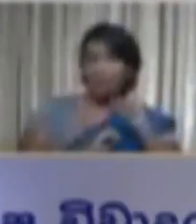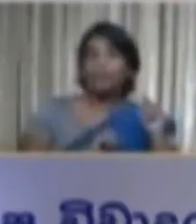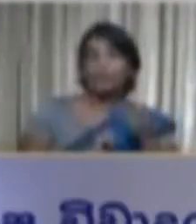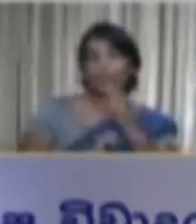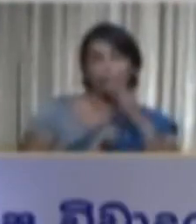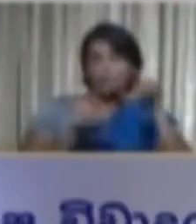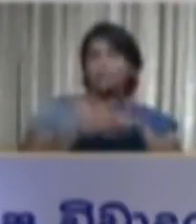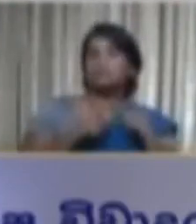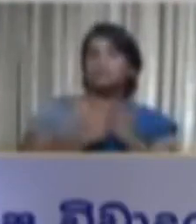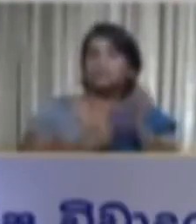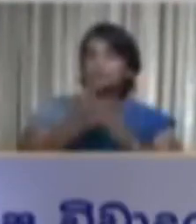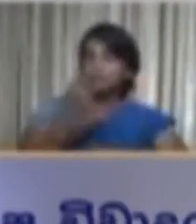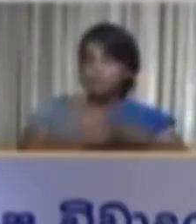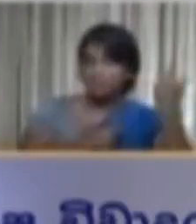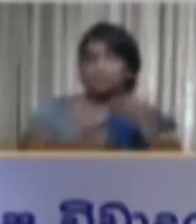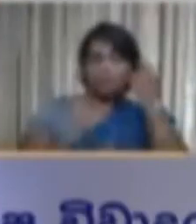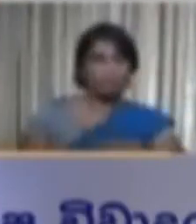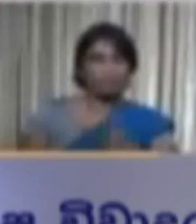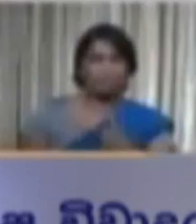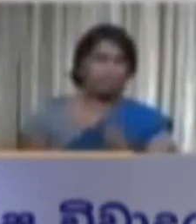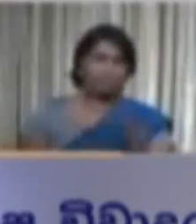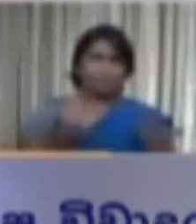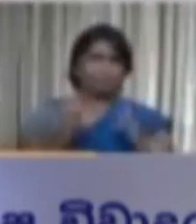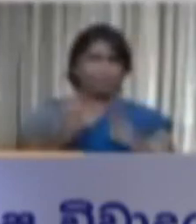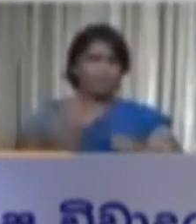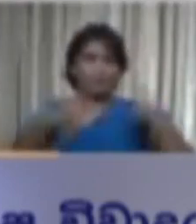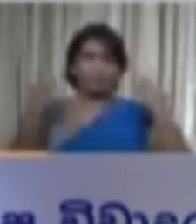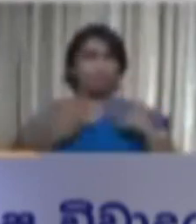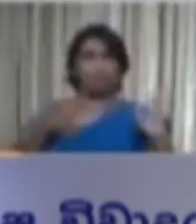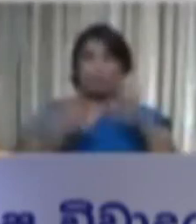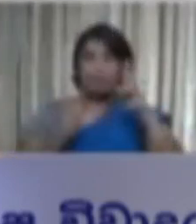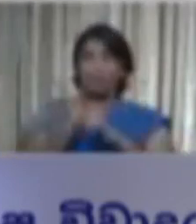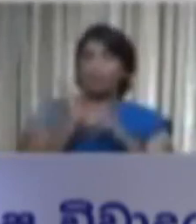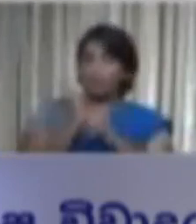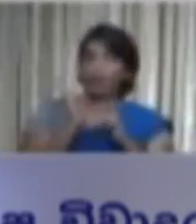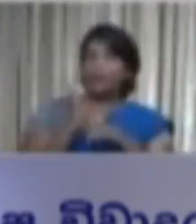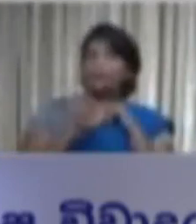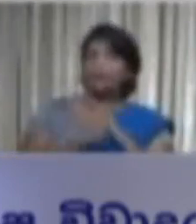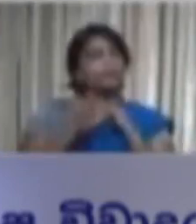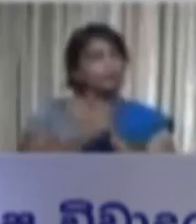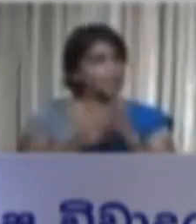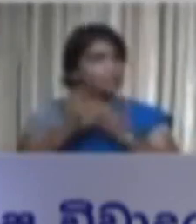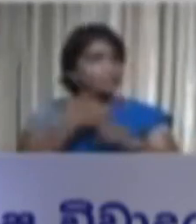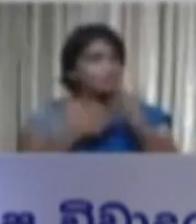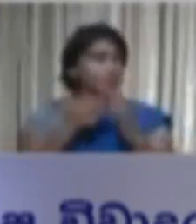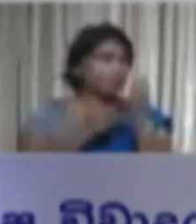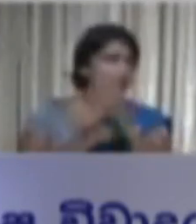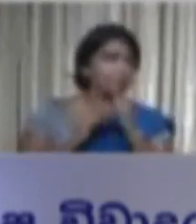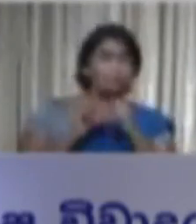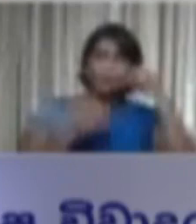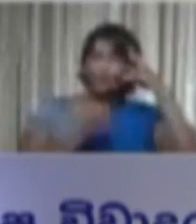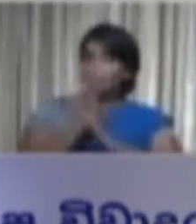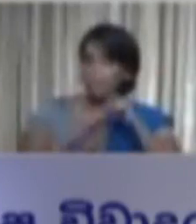ඇමරිකානු සමාගමට විකිණීම පිළිබඳ මගේ පෞද්ගලික විරෝධයක් නැහැ හැබැයි මේ LNG සප්ලයි එක පිළිබඳ සමාජයේ කතිකාවක් තියෙනවා ඒ නිසා විදුලි බල